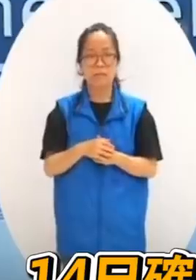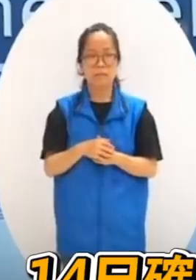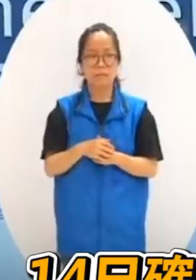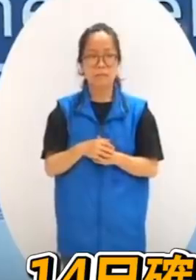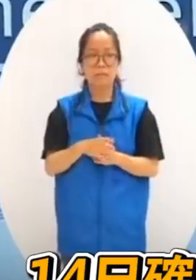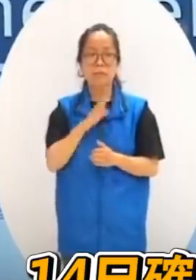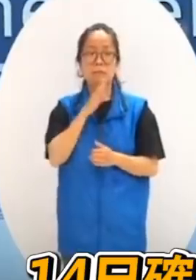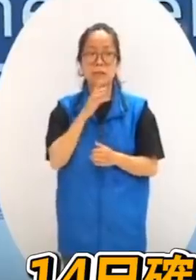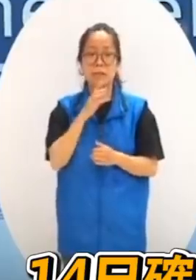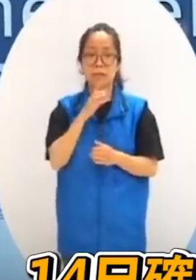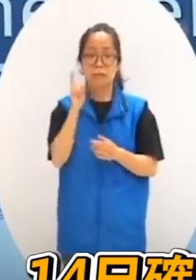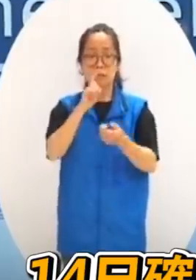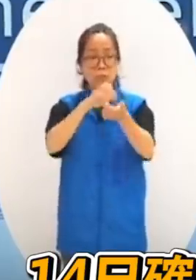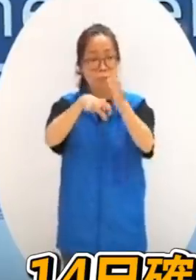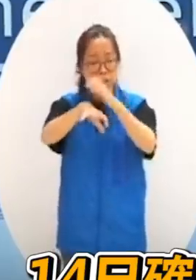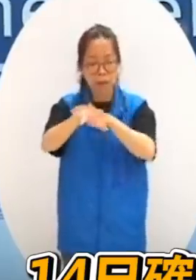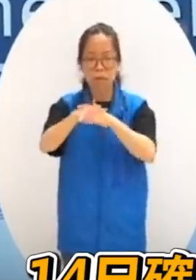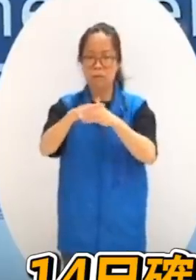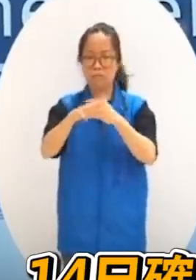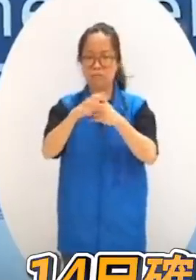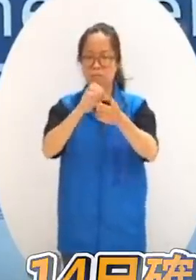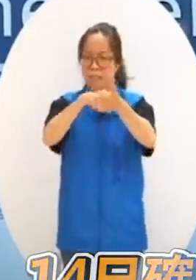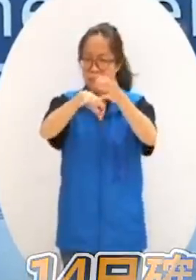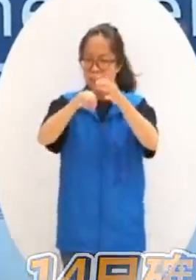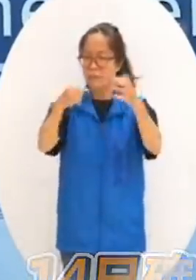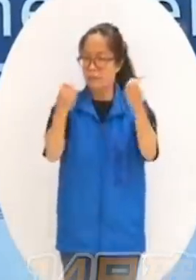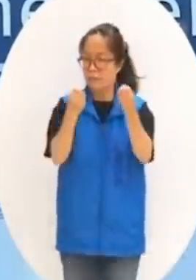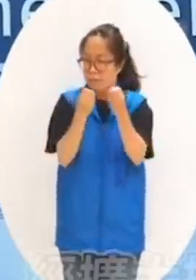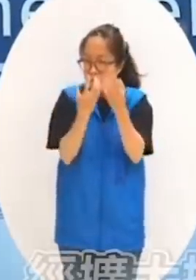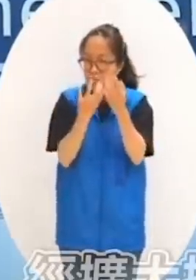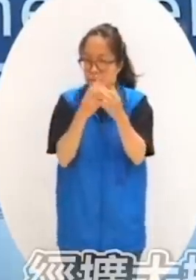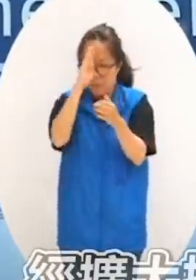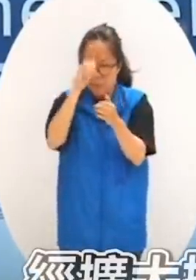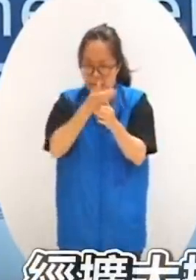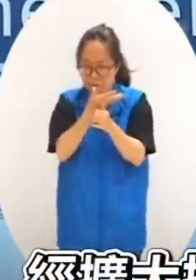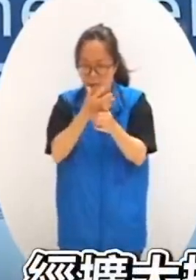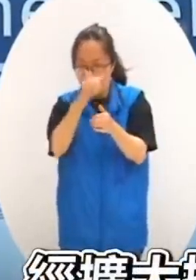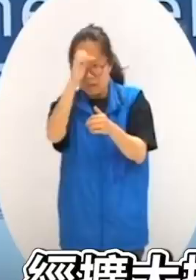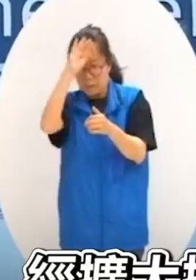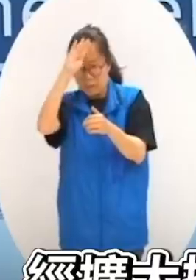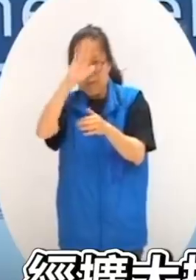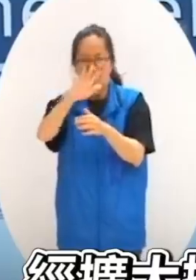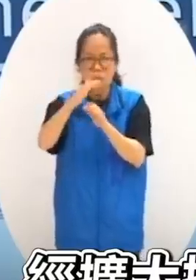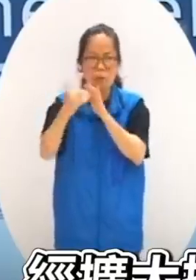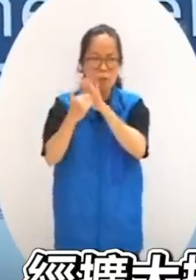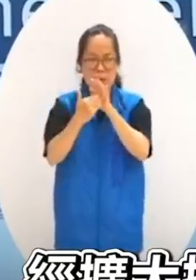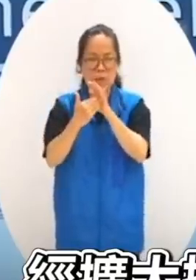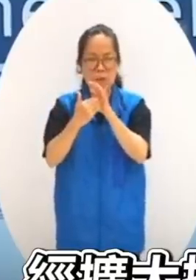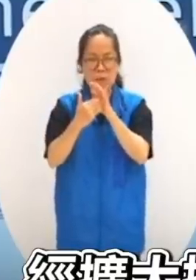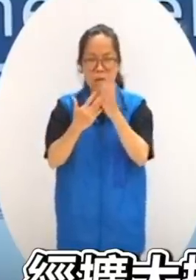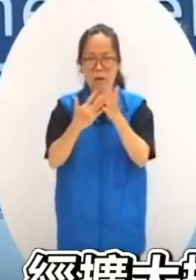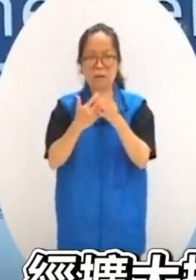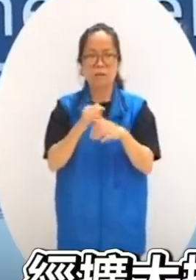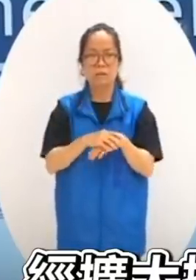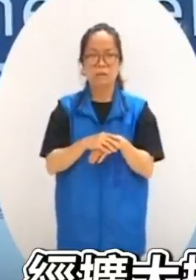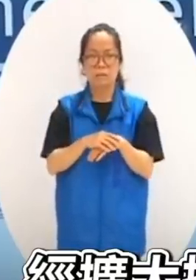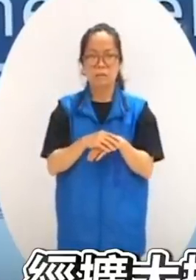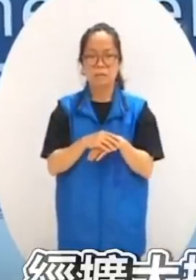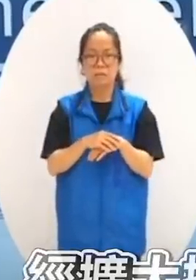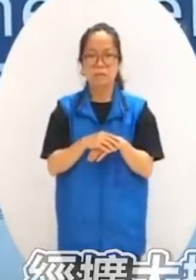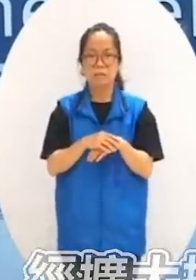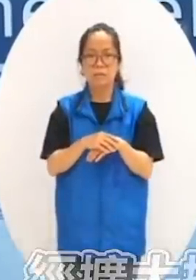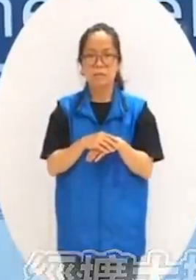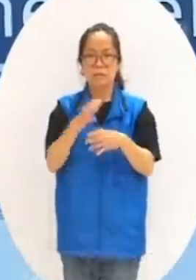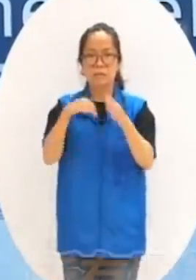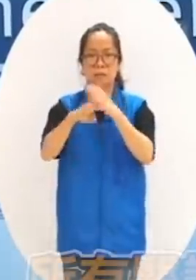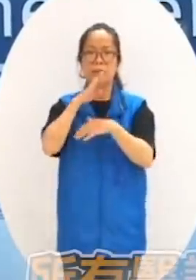院有发生这个事件出来以后，第一个时间就是采取应变的措施。应